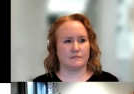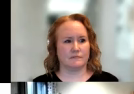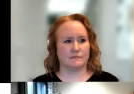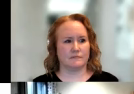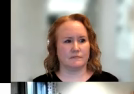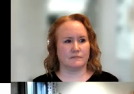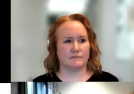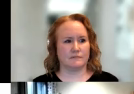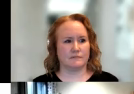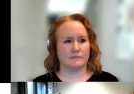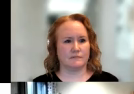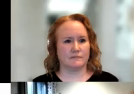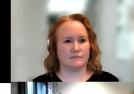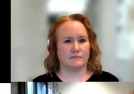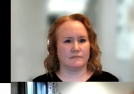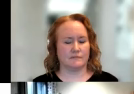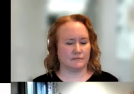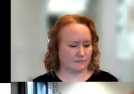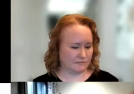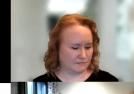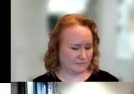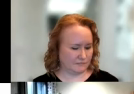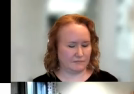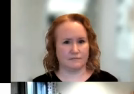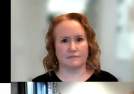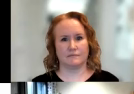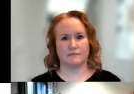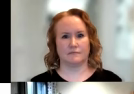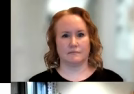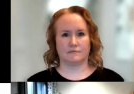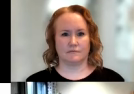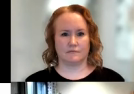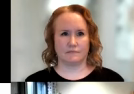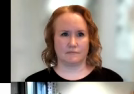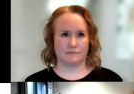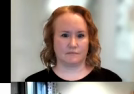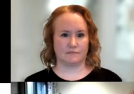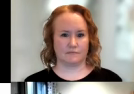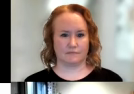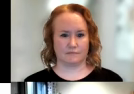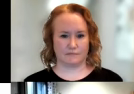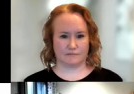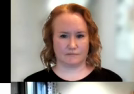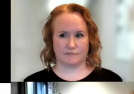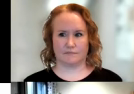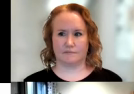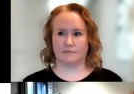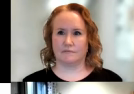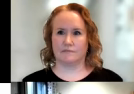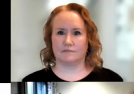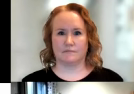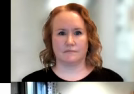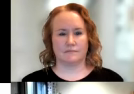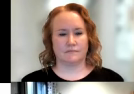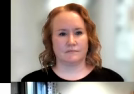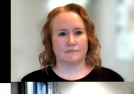Så som sagt, dette med å gå gjennom løsningen og ha oversikt over i hva grad man oppfyller de første